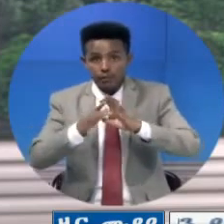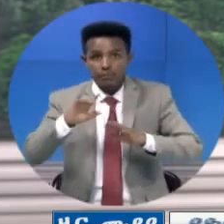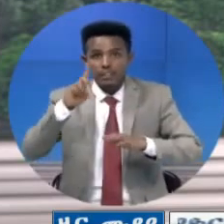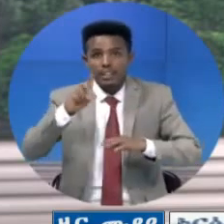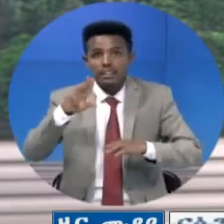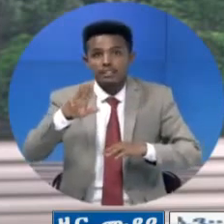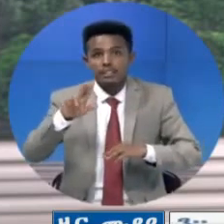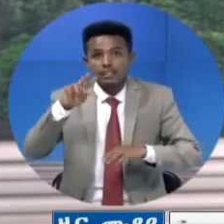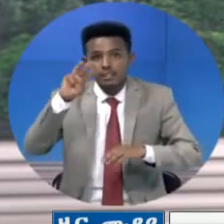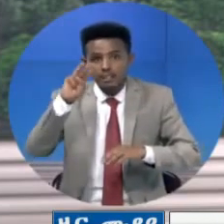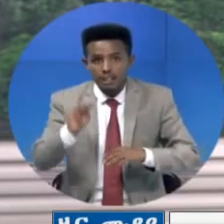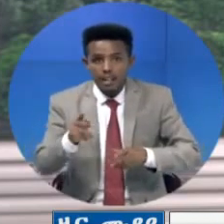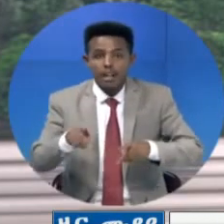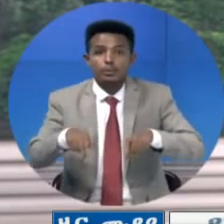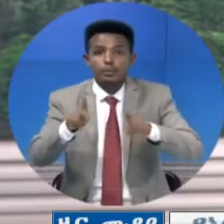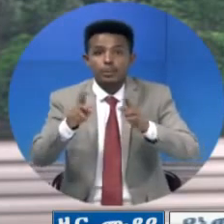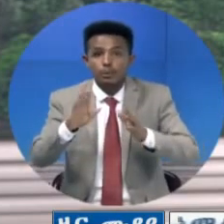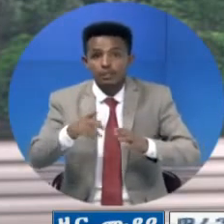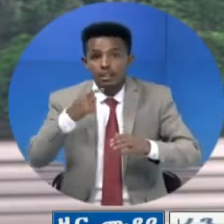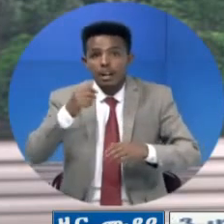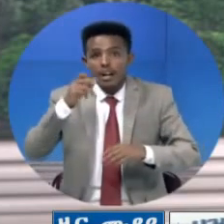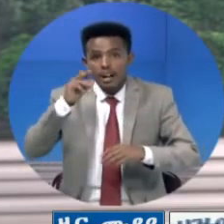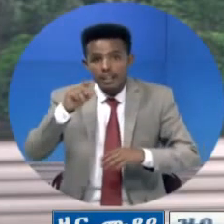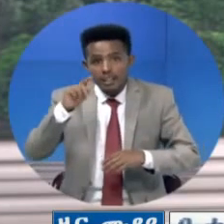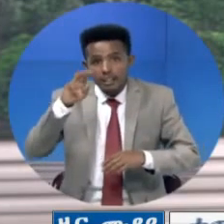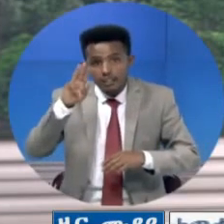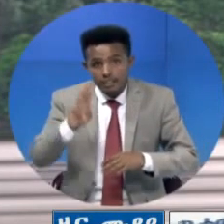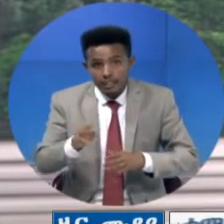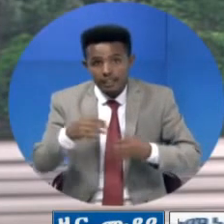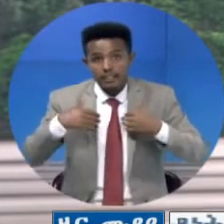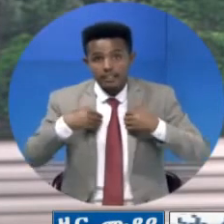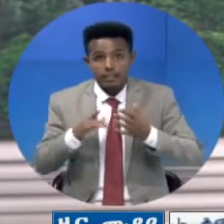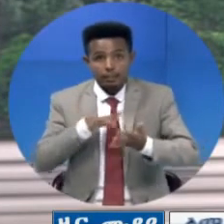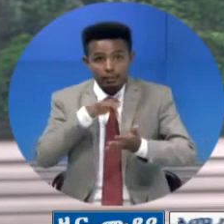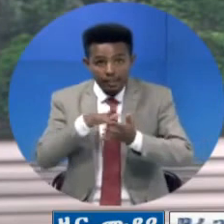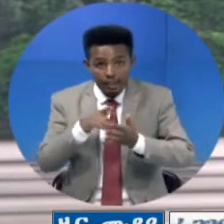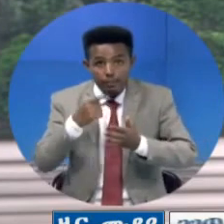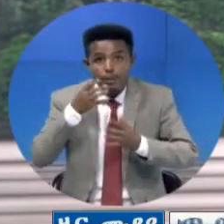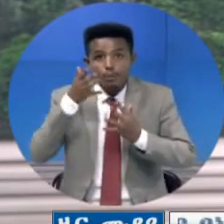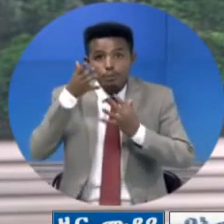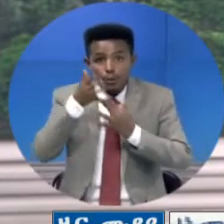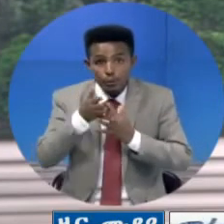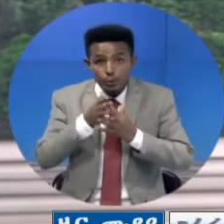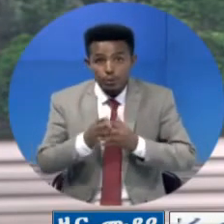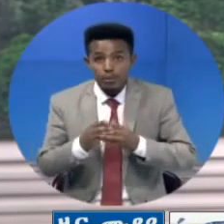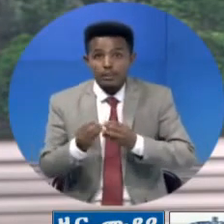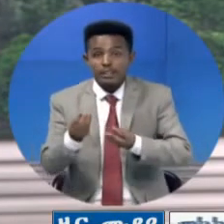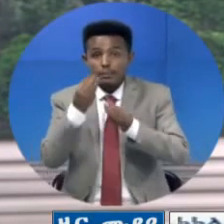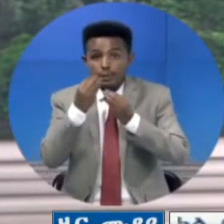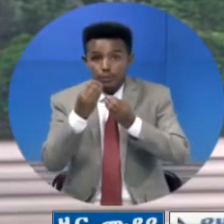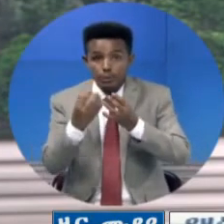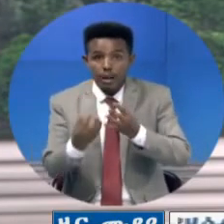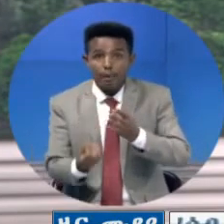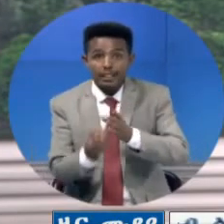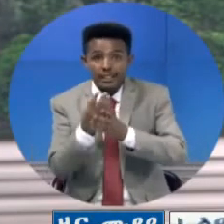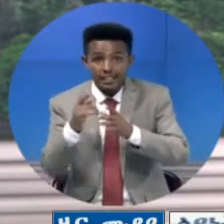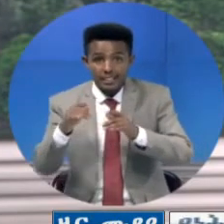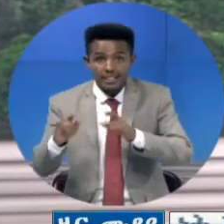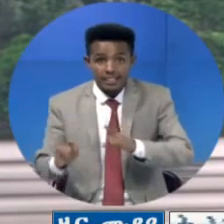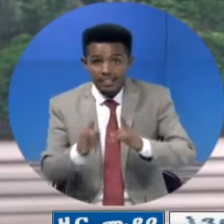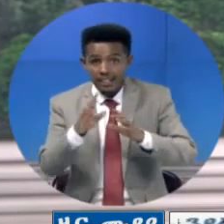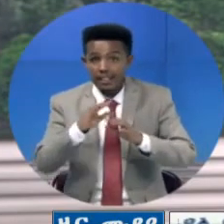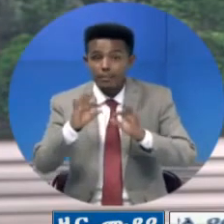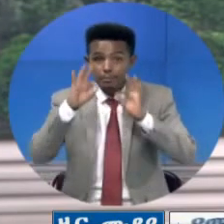ተናገሩ። የአንዳሳ እንስሳት ምርምር ማዕከል በበኩሉ በወረዳው አዋጭ የሆኑ የመኖ አመራረት ዘዴንና ምርጥ